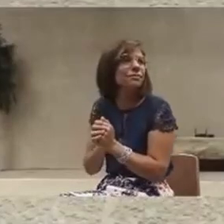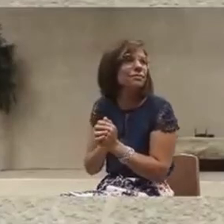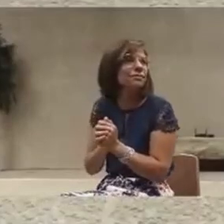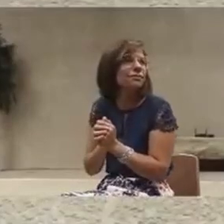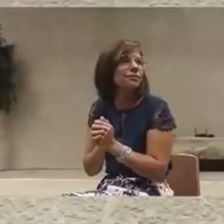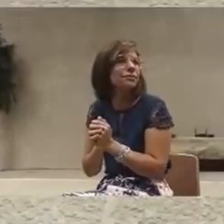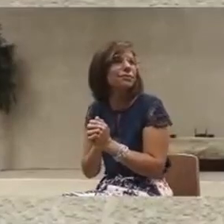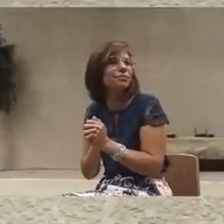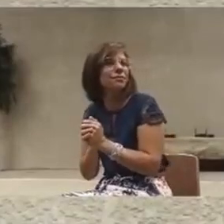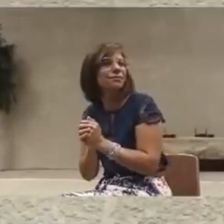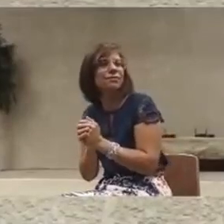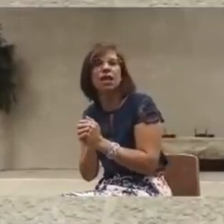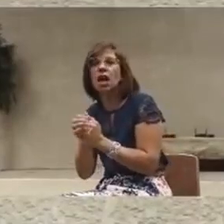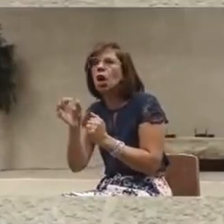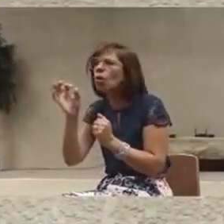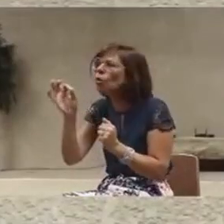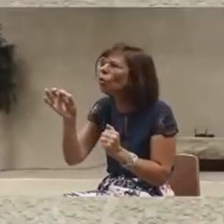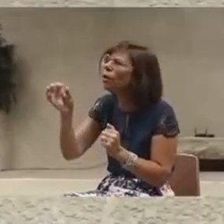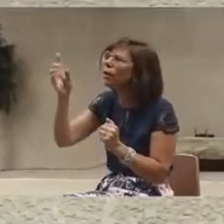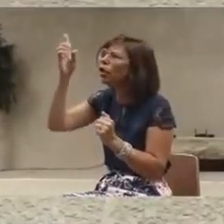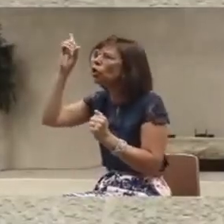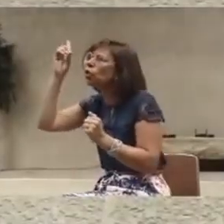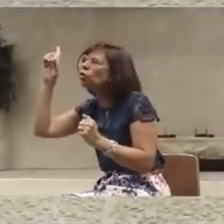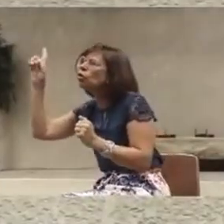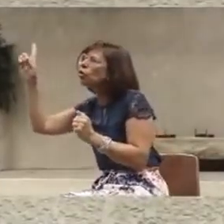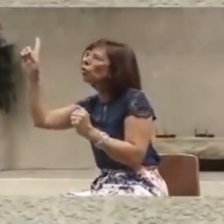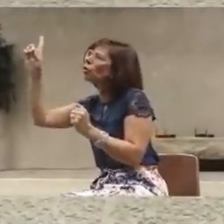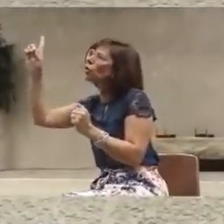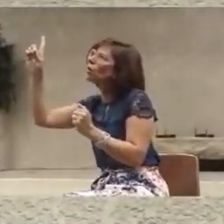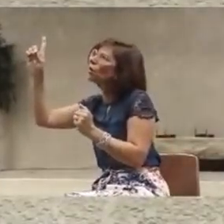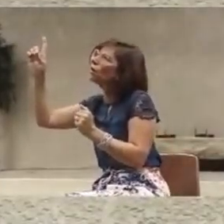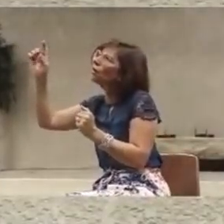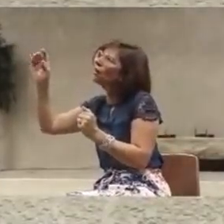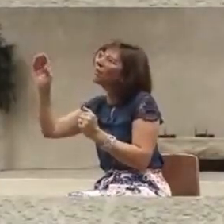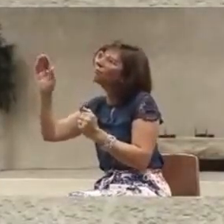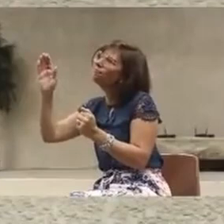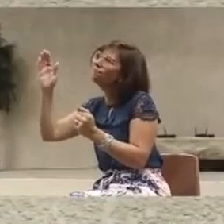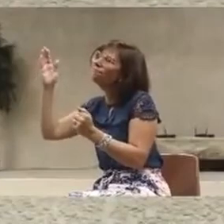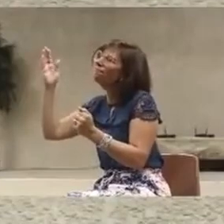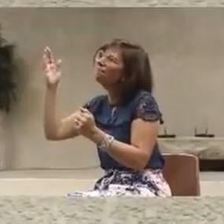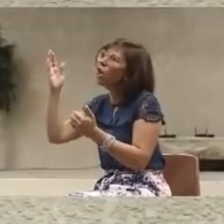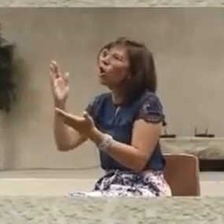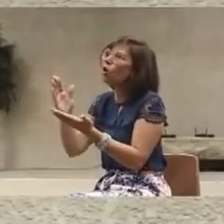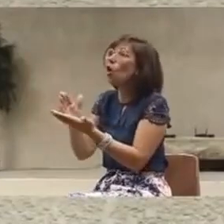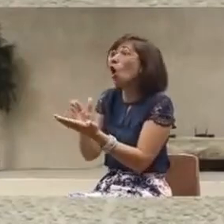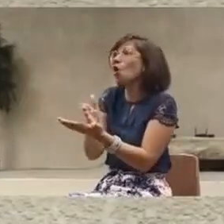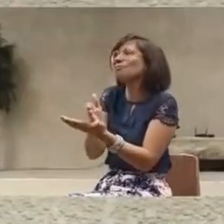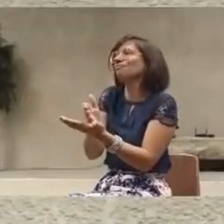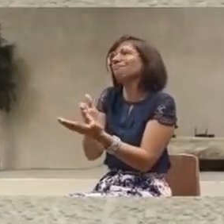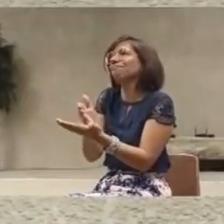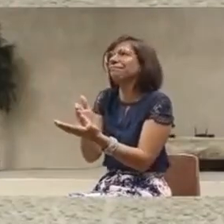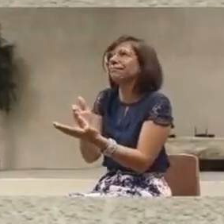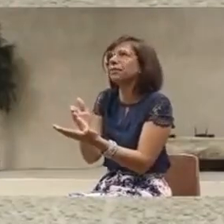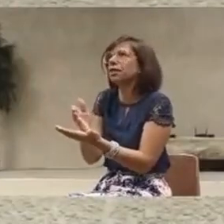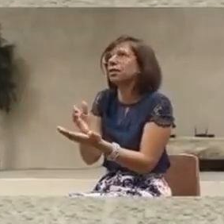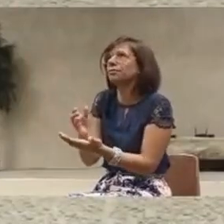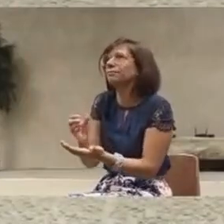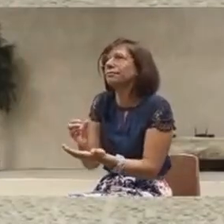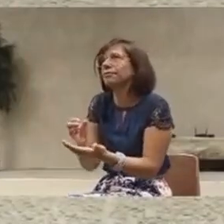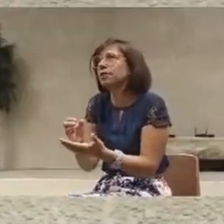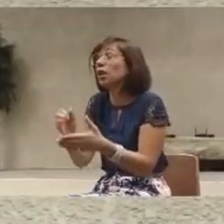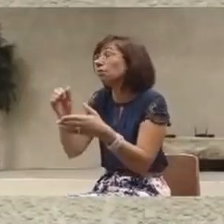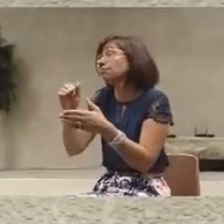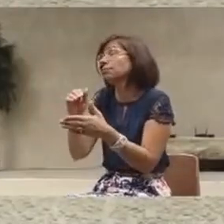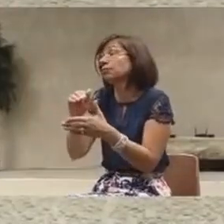Dieu puisse œuvrer, que Dieu parle à leur cœur d'une manière ou d'une autre. Oui, que Dieu entre dans